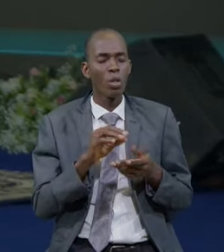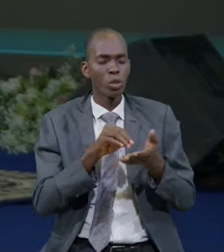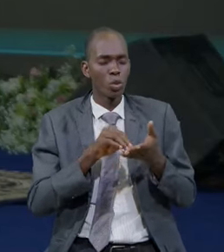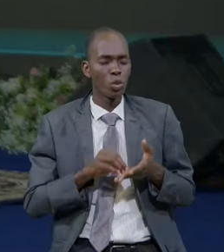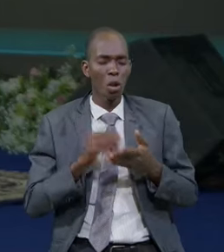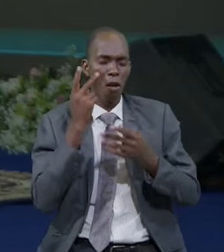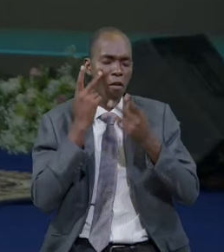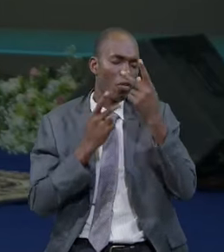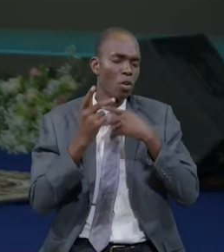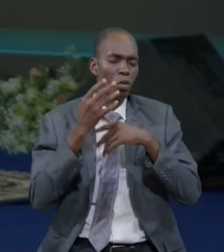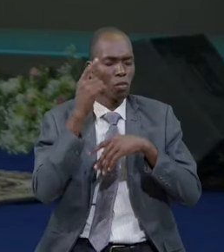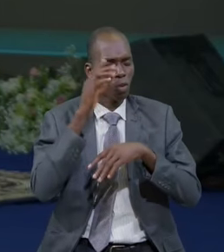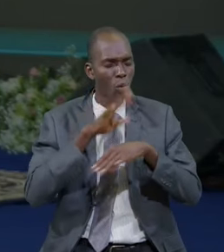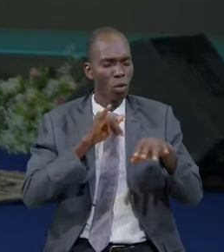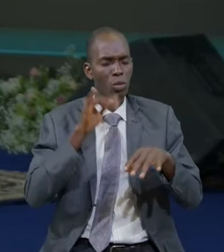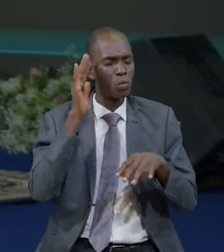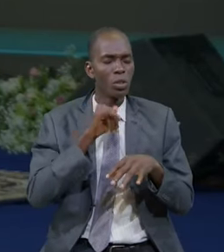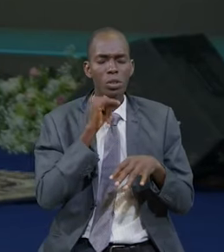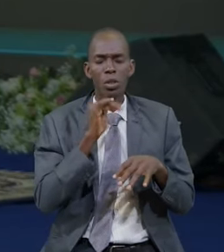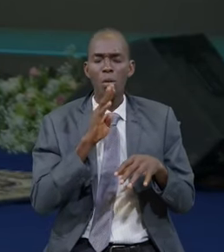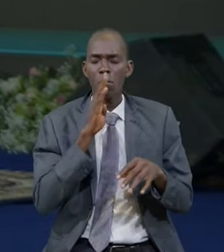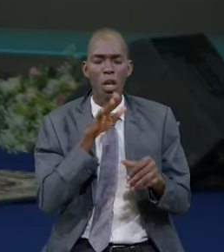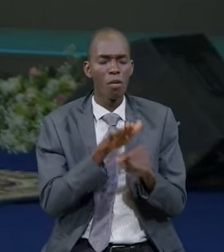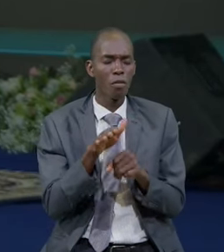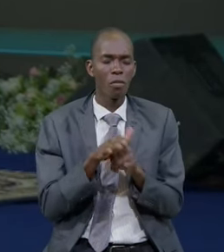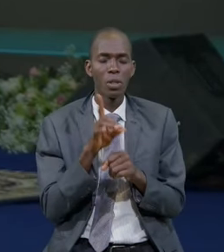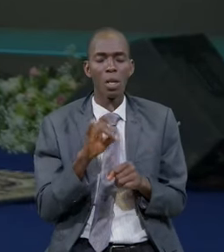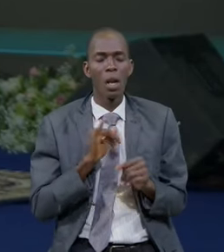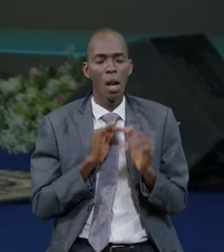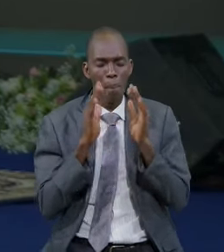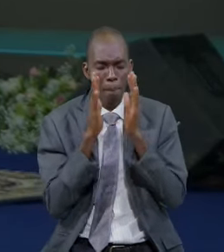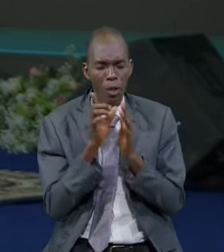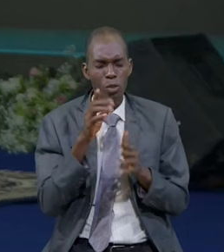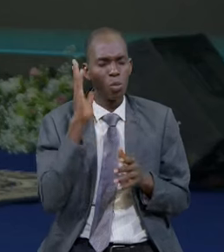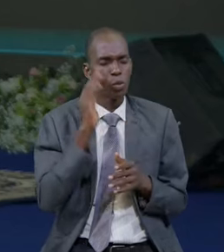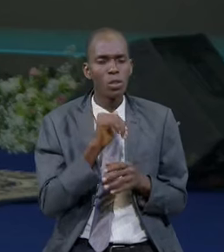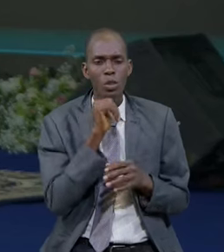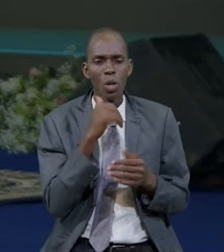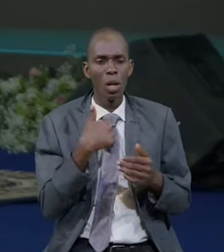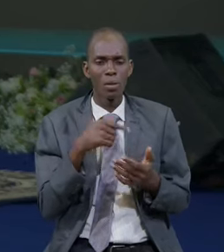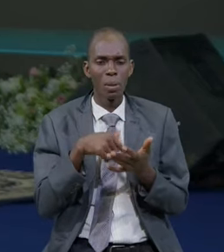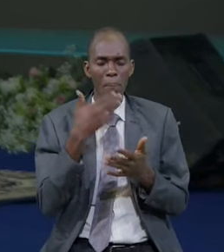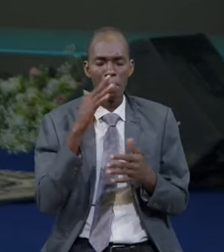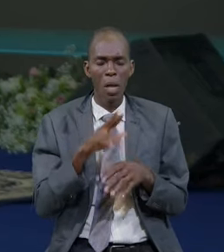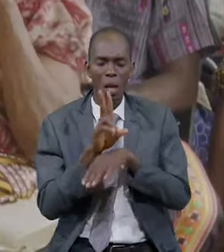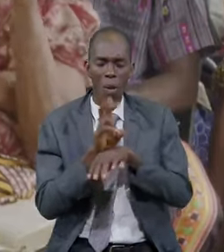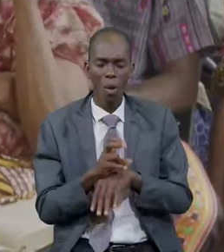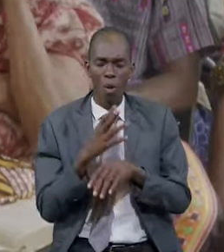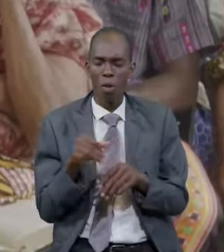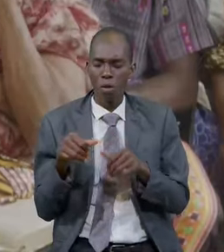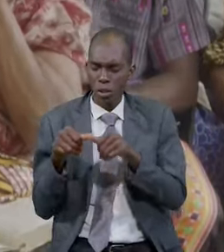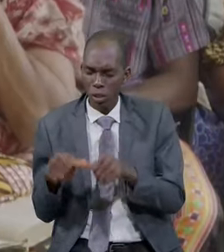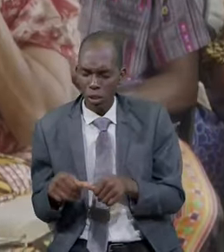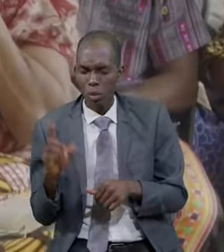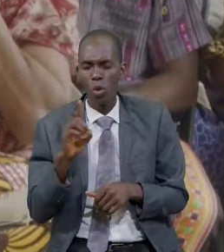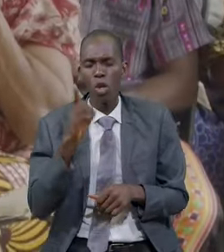pas accompli. Je prie que tu ne prends pas l'habitude de rester là où ton appel ne sera